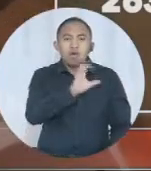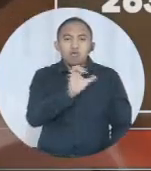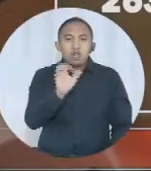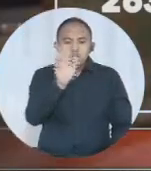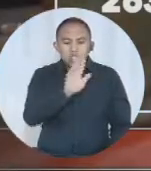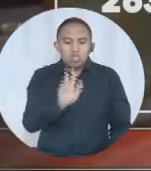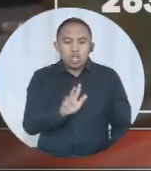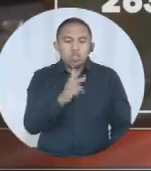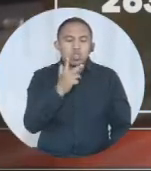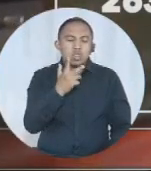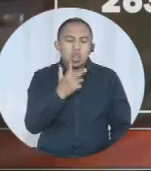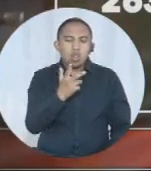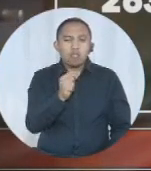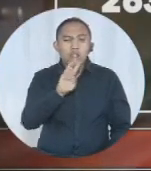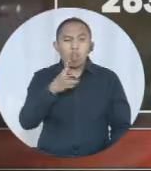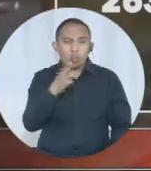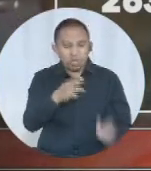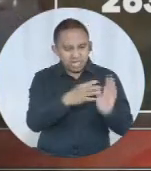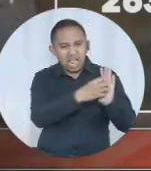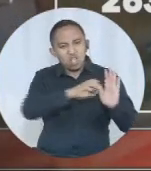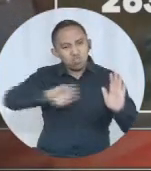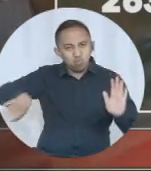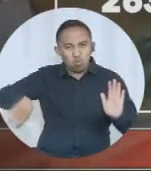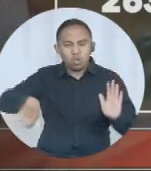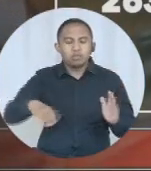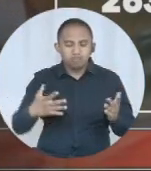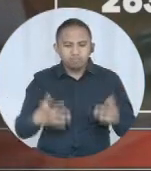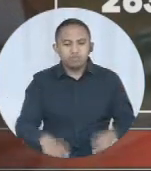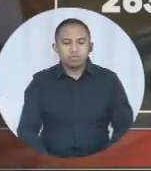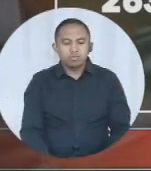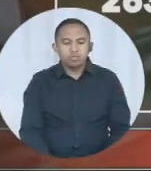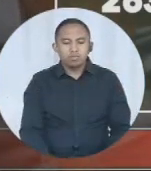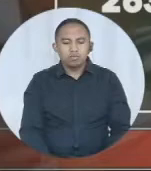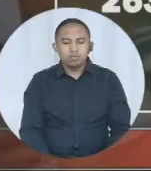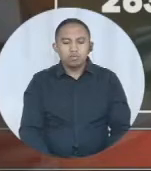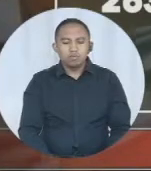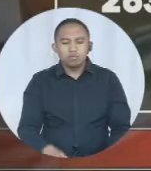4,300 sy enina alina sy roa hetsy manome ny tahampisoratana anarana